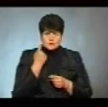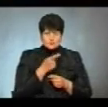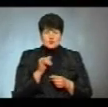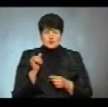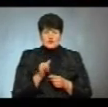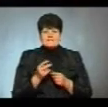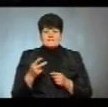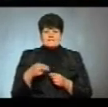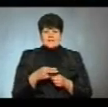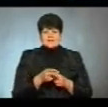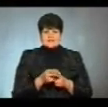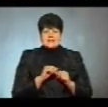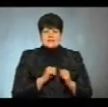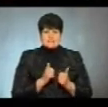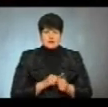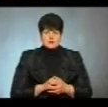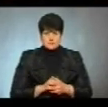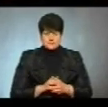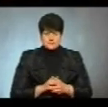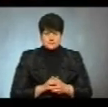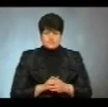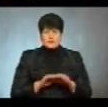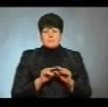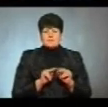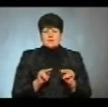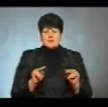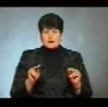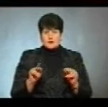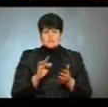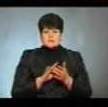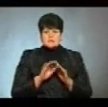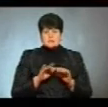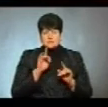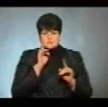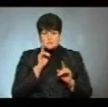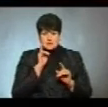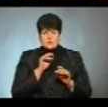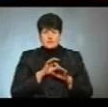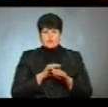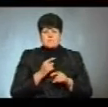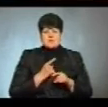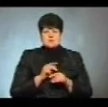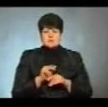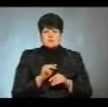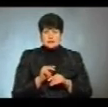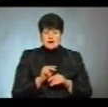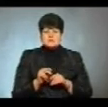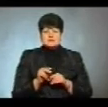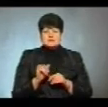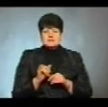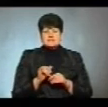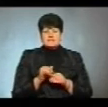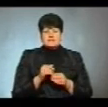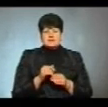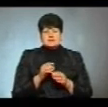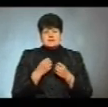вирізала сердечко. Педагоги Центру творчості дітей та юнацтва проводять майстер-класи з виготовлення елементів святкового